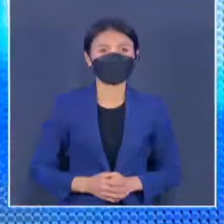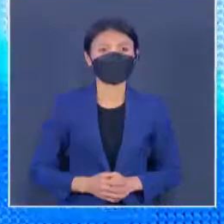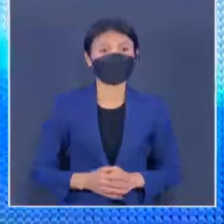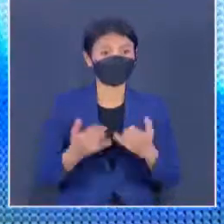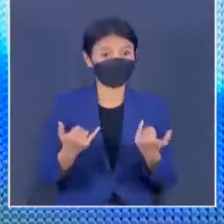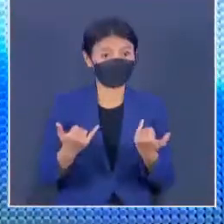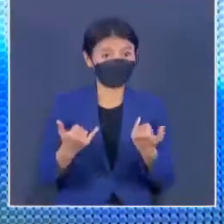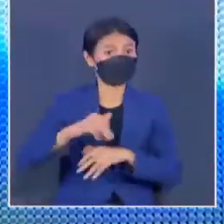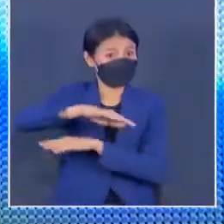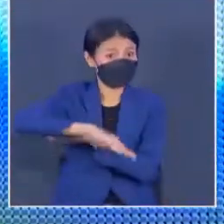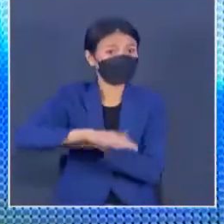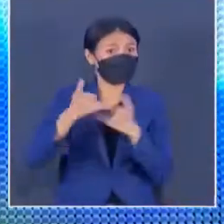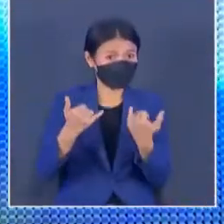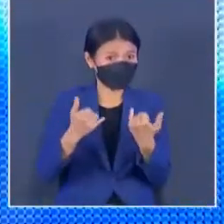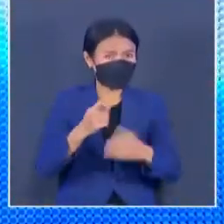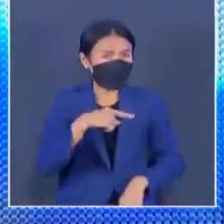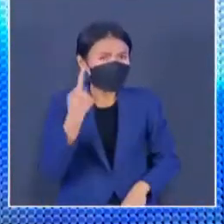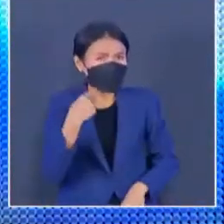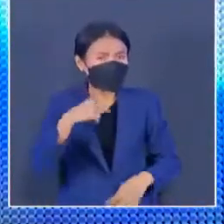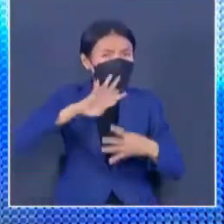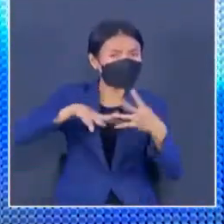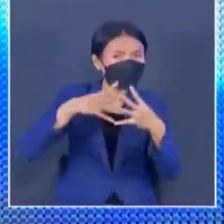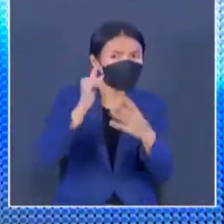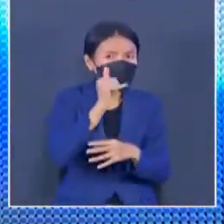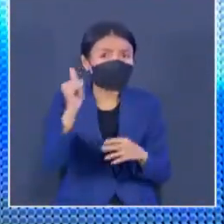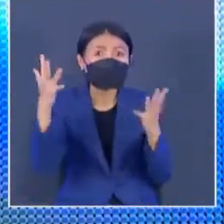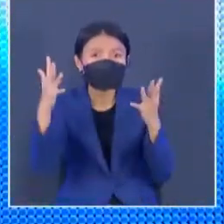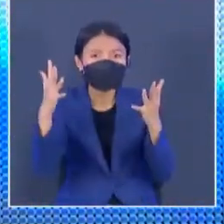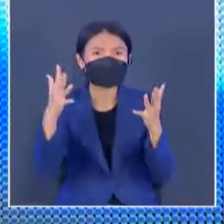เย็นนี้แล้วนะคะคุณผู้ชมใครที่ยังไม่มีแพลนไปไหนไปร่วมสนุกกับ